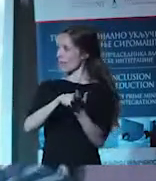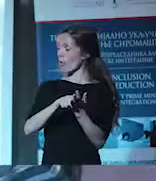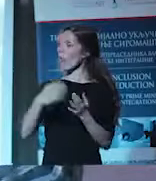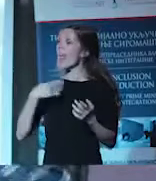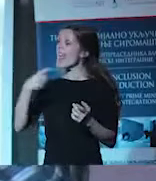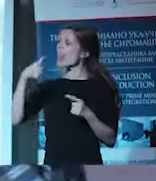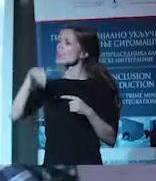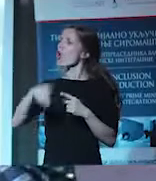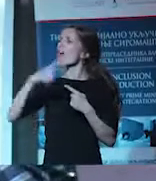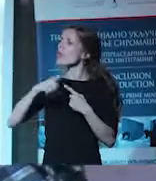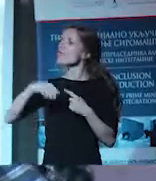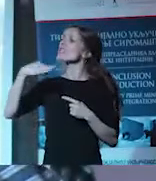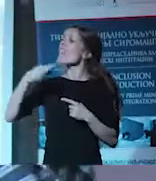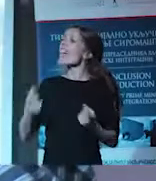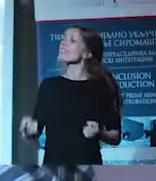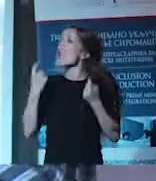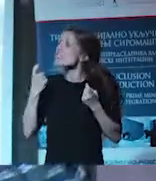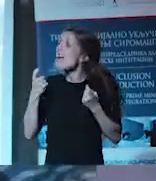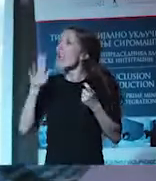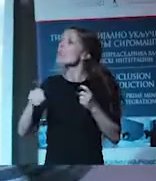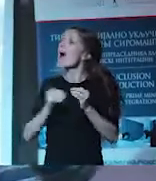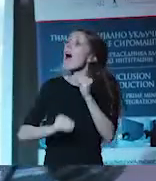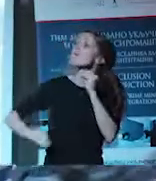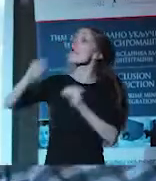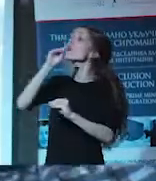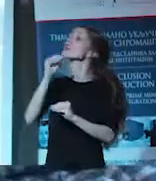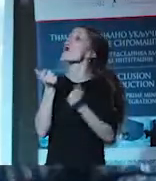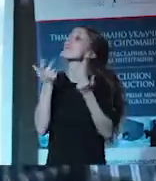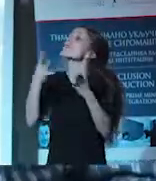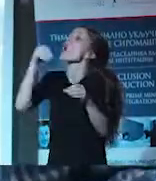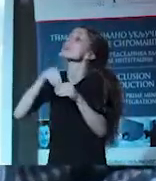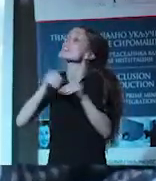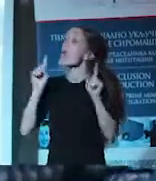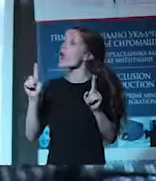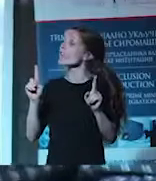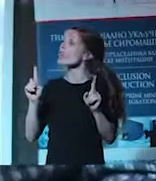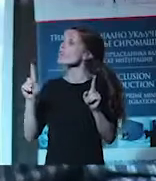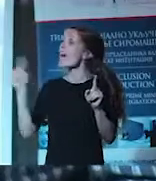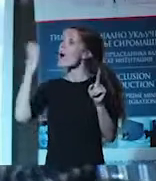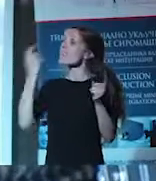selo u našoj opštini u Nišu koje ima povećanje broja stanovnika po poslednjem popisu.